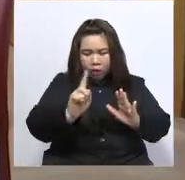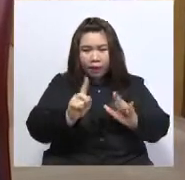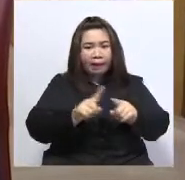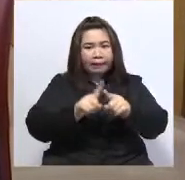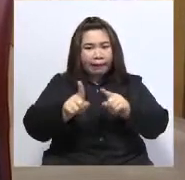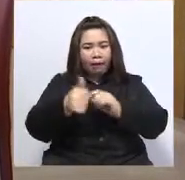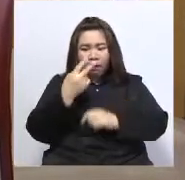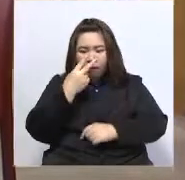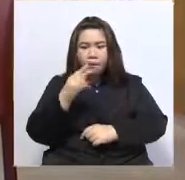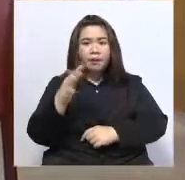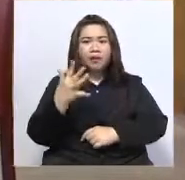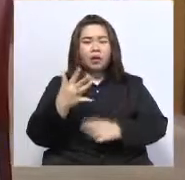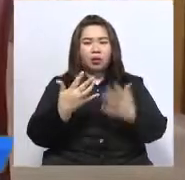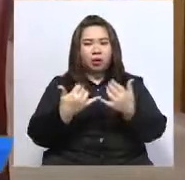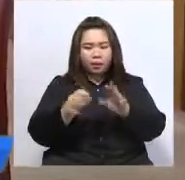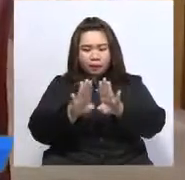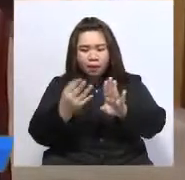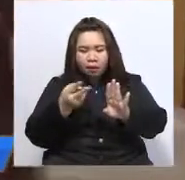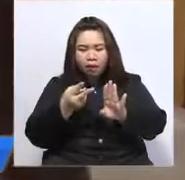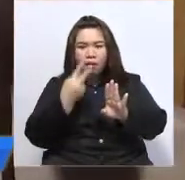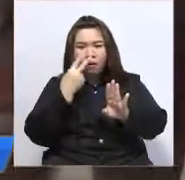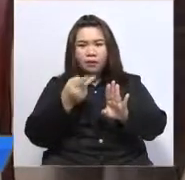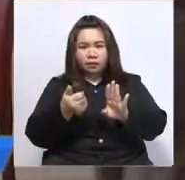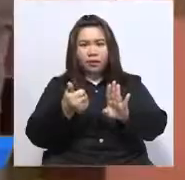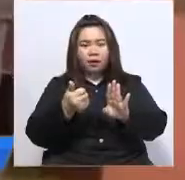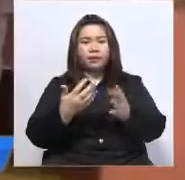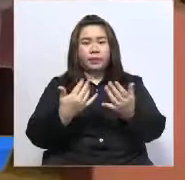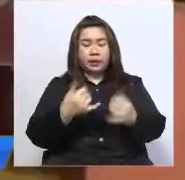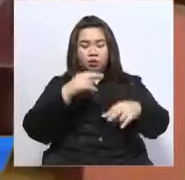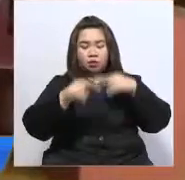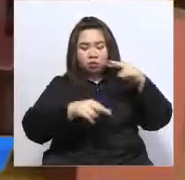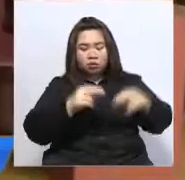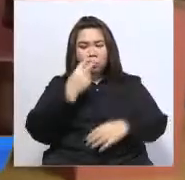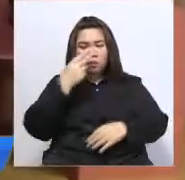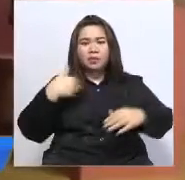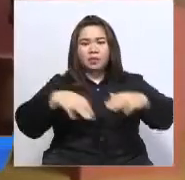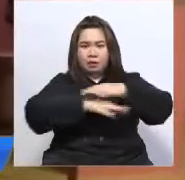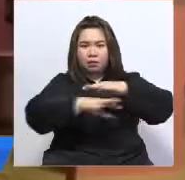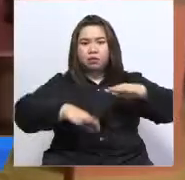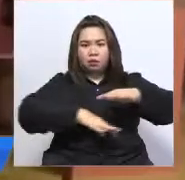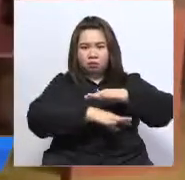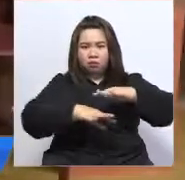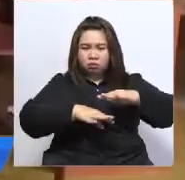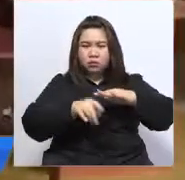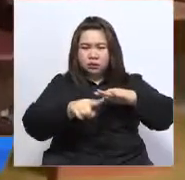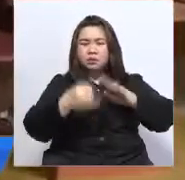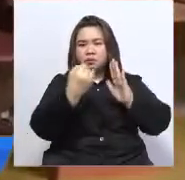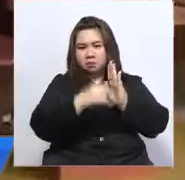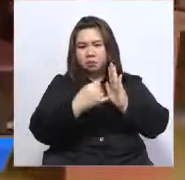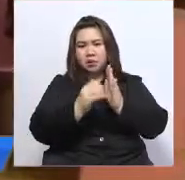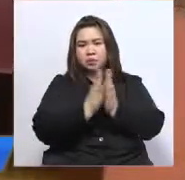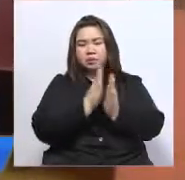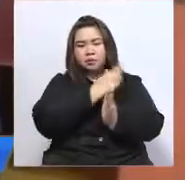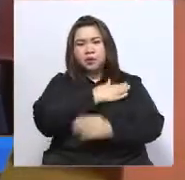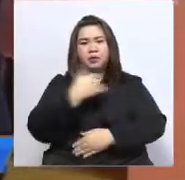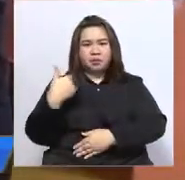กล่าวโดยภายหลังการเข้าตรวจค้นนะคะพบหลักฐานบางส่วนที่เชื่อมโยงกับการกระทำความผิดทุจริต